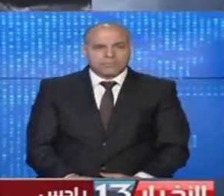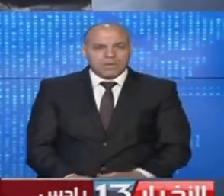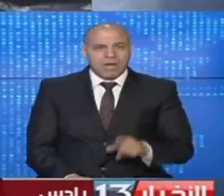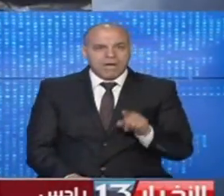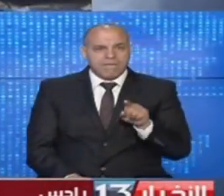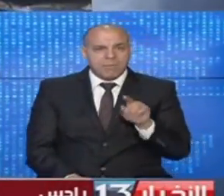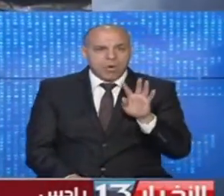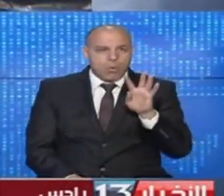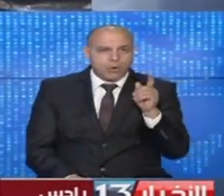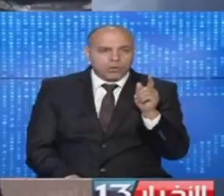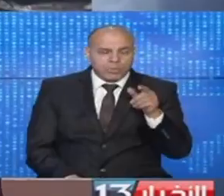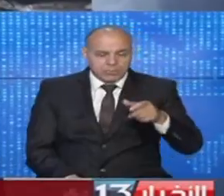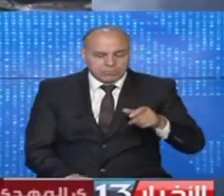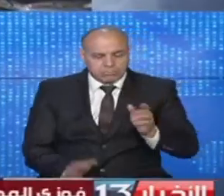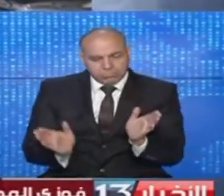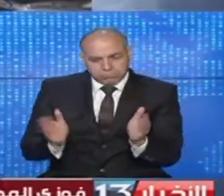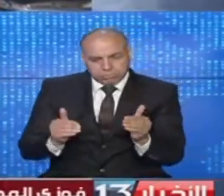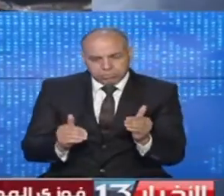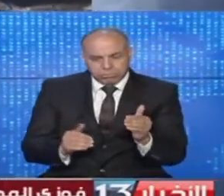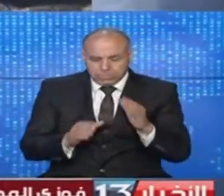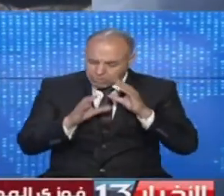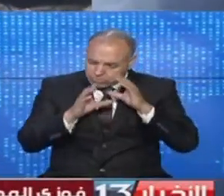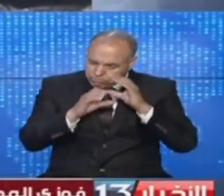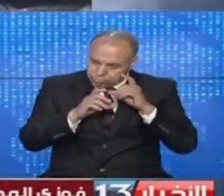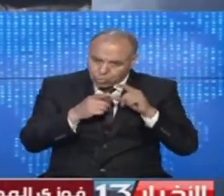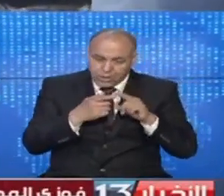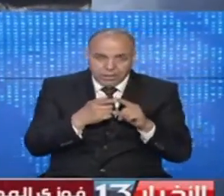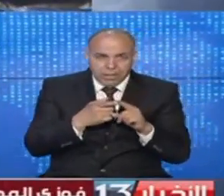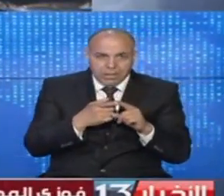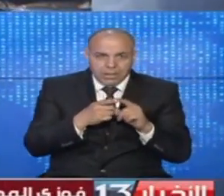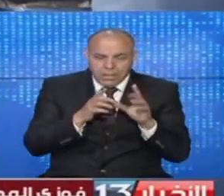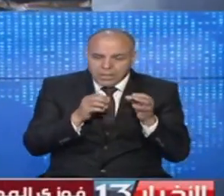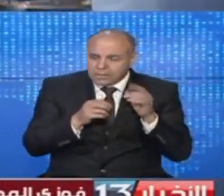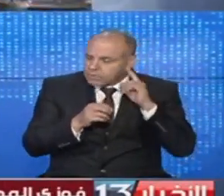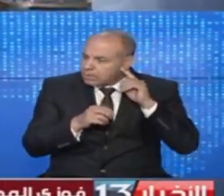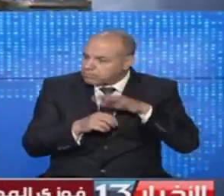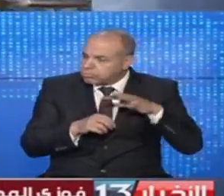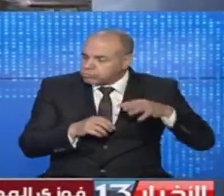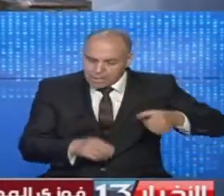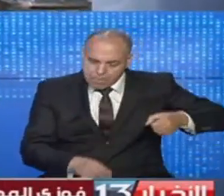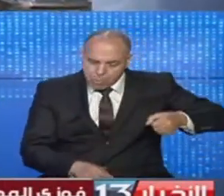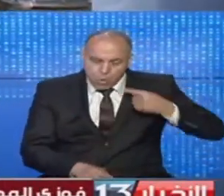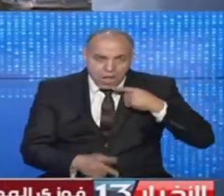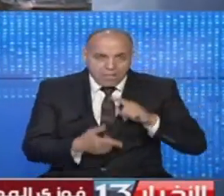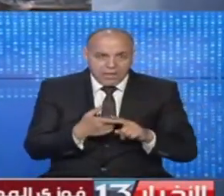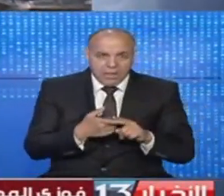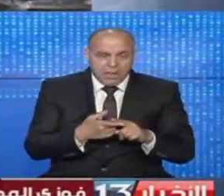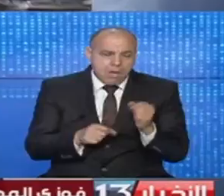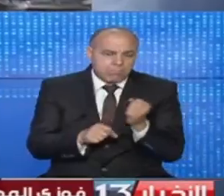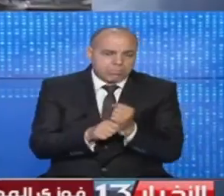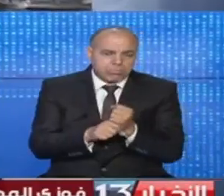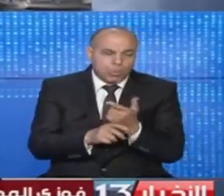عندنا 41 جهاز إيكوغرافي ما تفحص كشف بالصدى محمول، وهذا